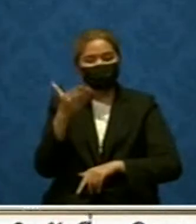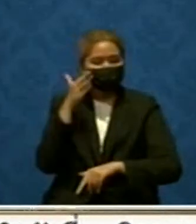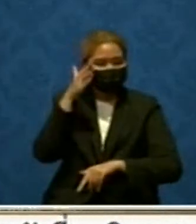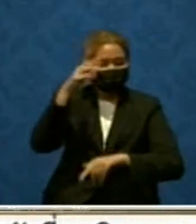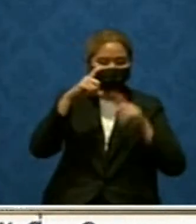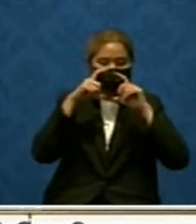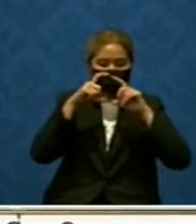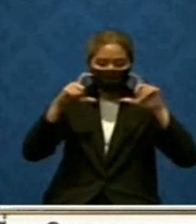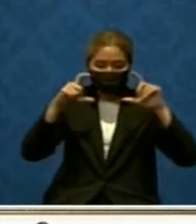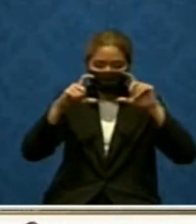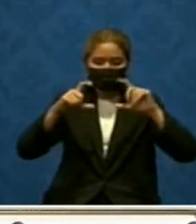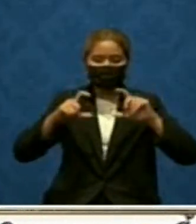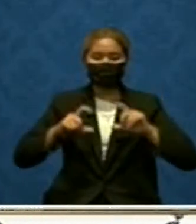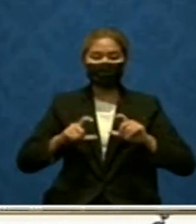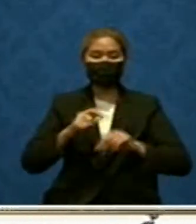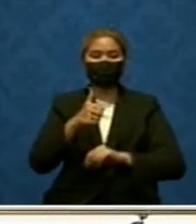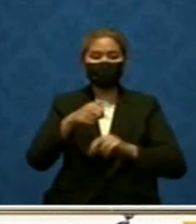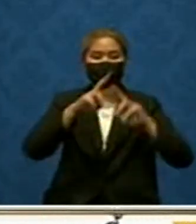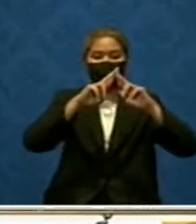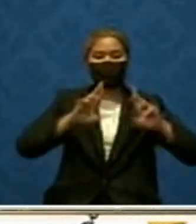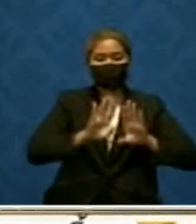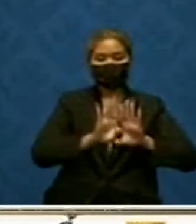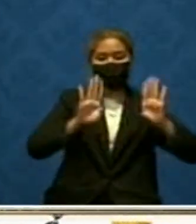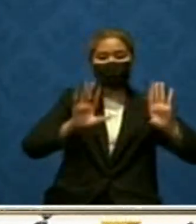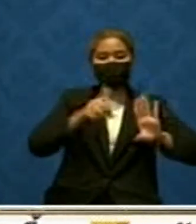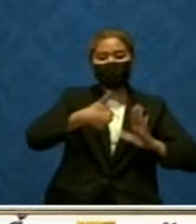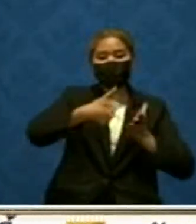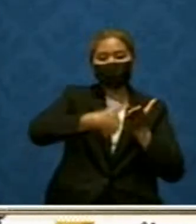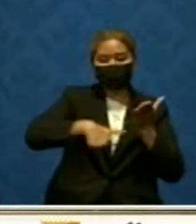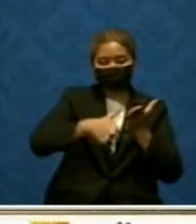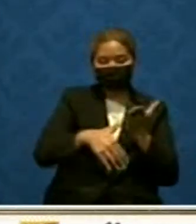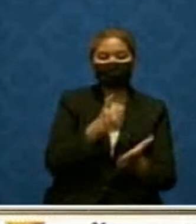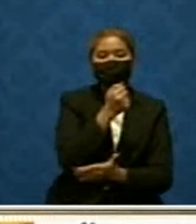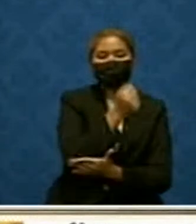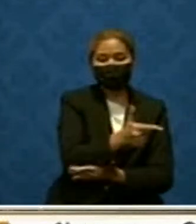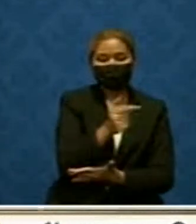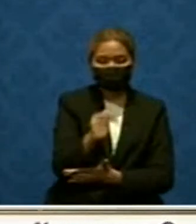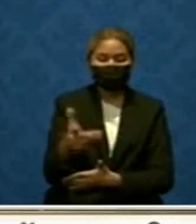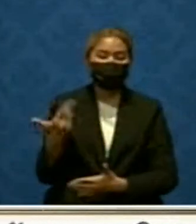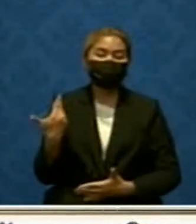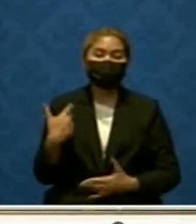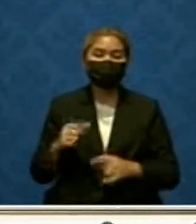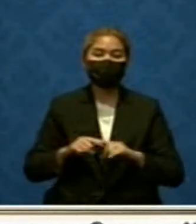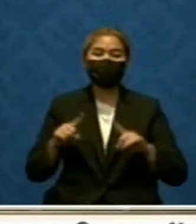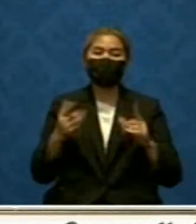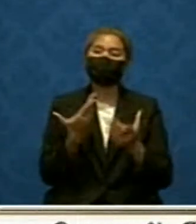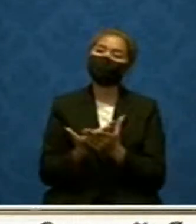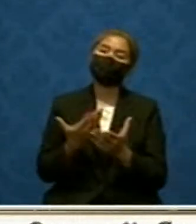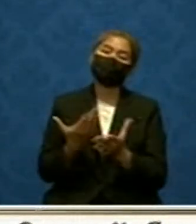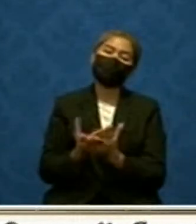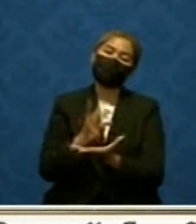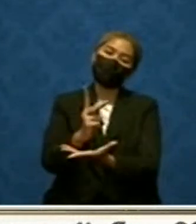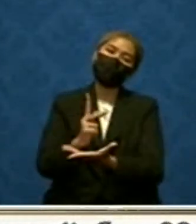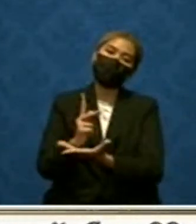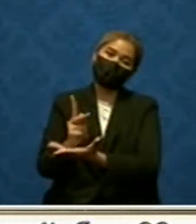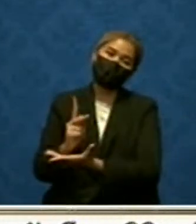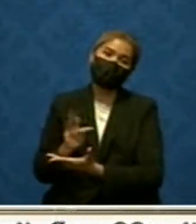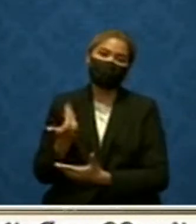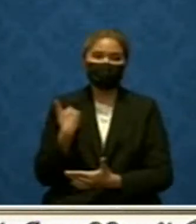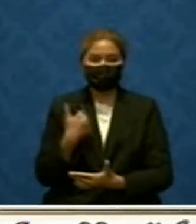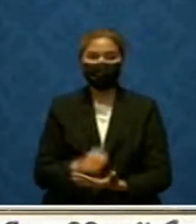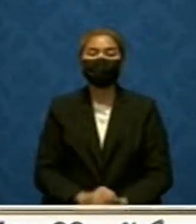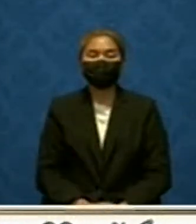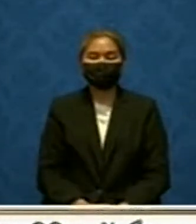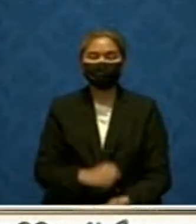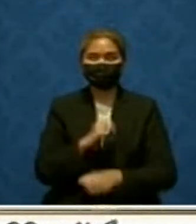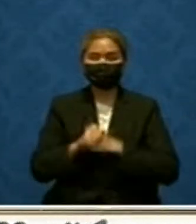อาหารเปิดภับา ก็ตเปิดธุรกิปกติ จะได้มภาษีเข้ารัศแตมีแตตัวเลขกู ปีนี้ถาปทานทกรคร